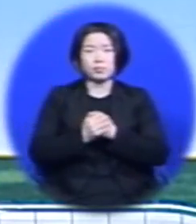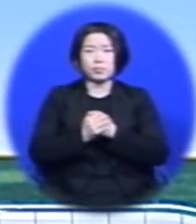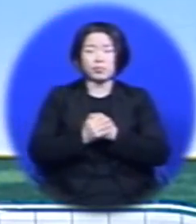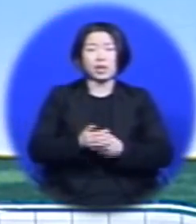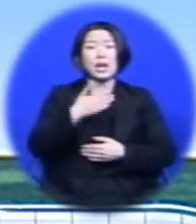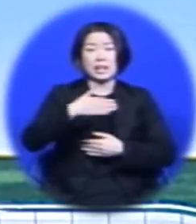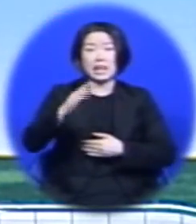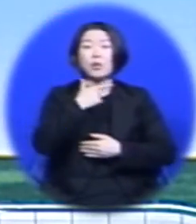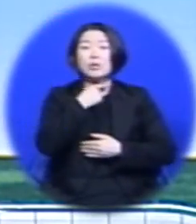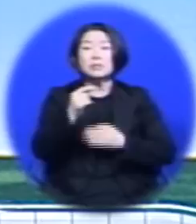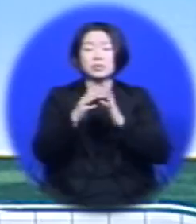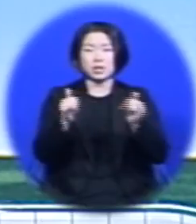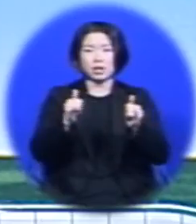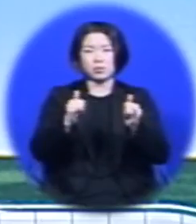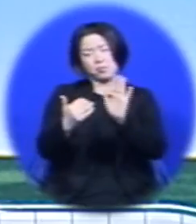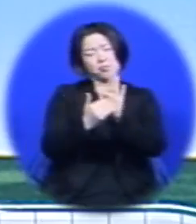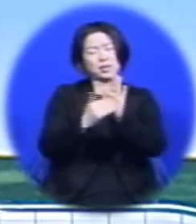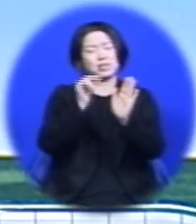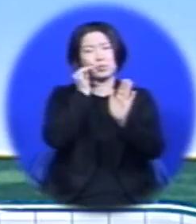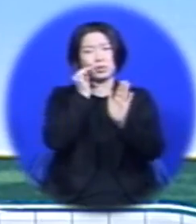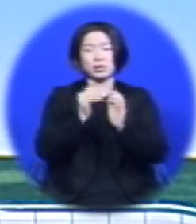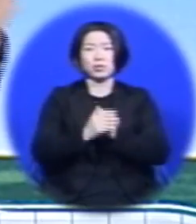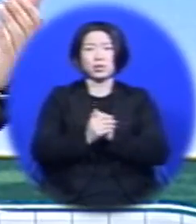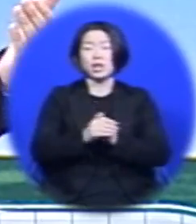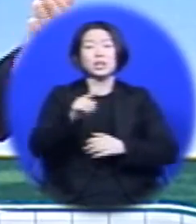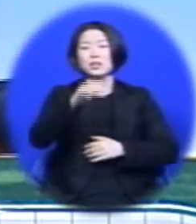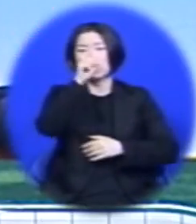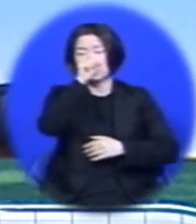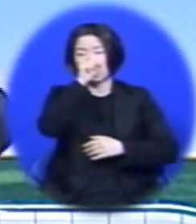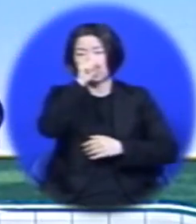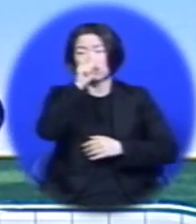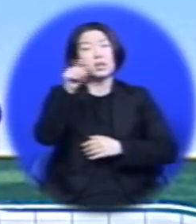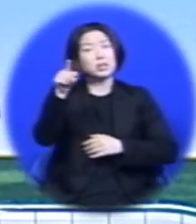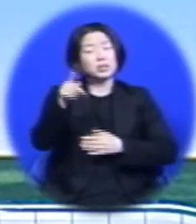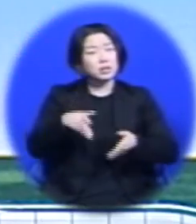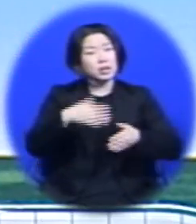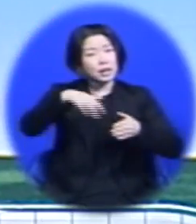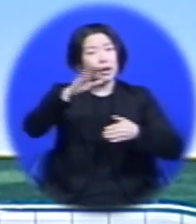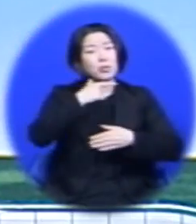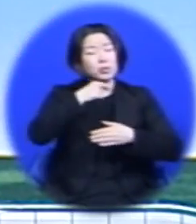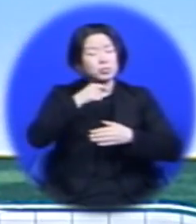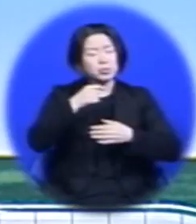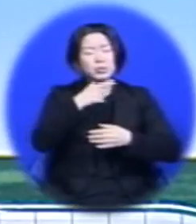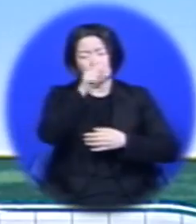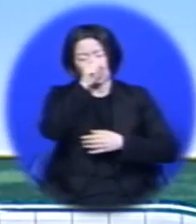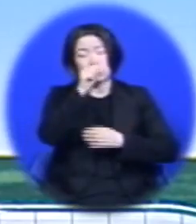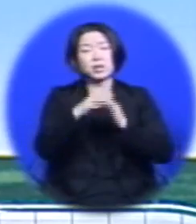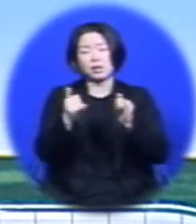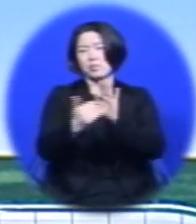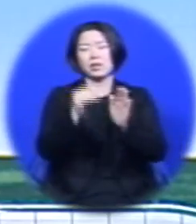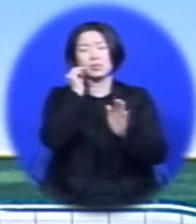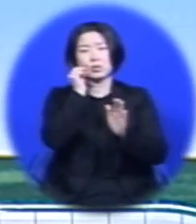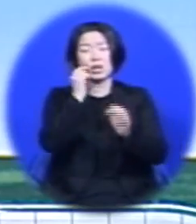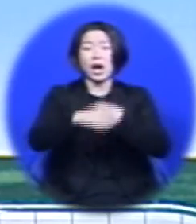가고 싶은 사람은 못 말리는 겁니다 그게 좋은 사람은 못 말린다 니까요 하나님 뜻대로